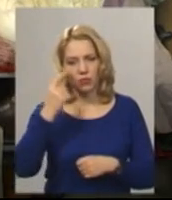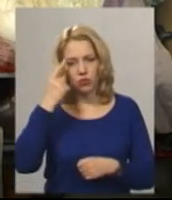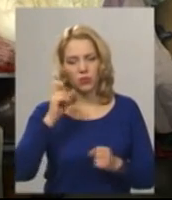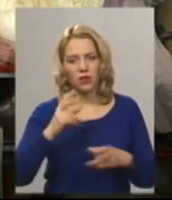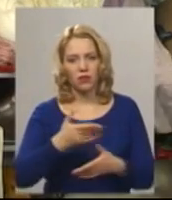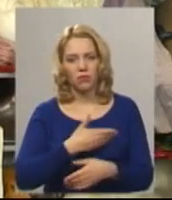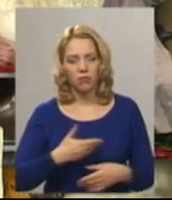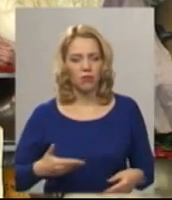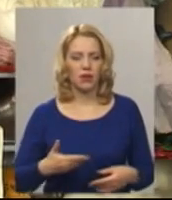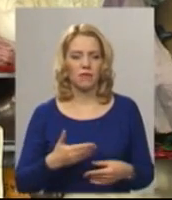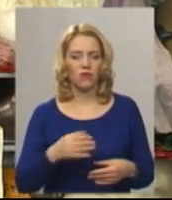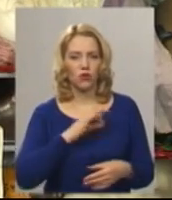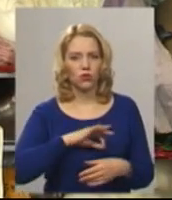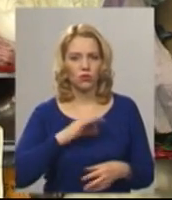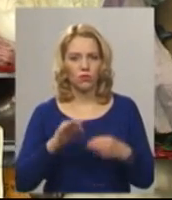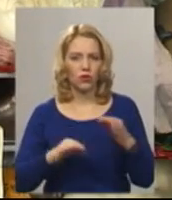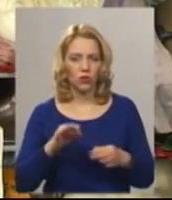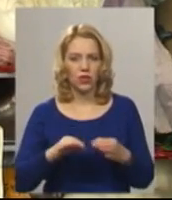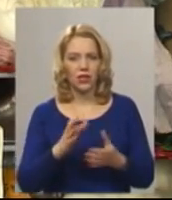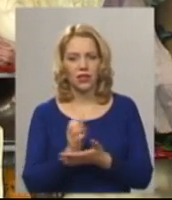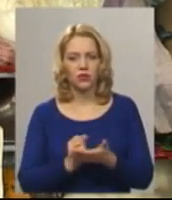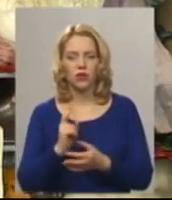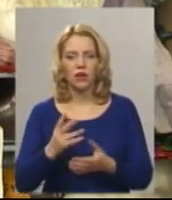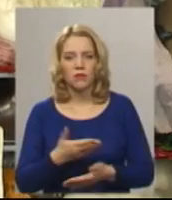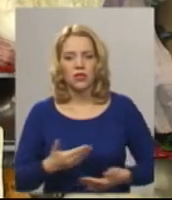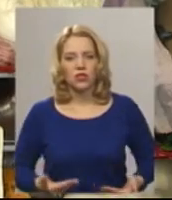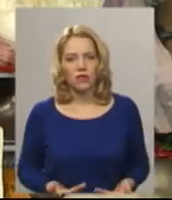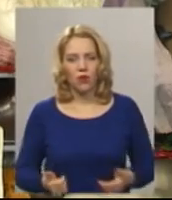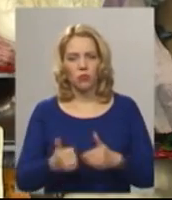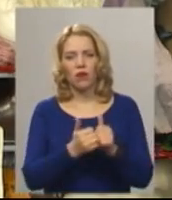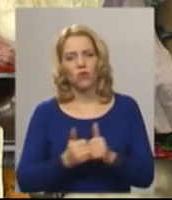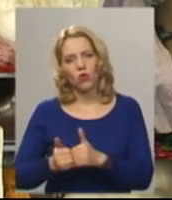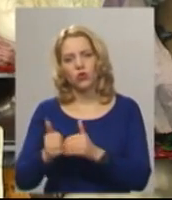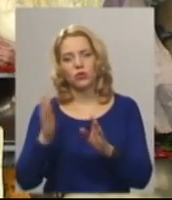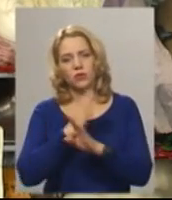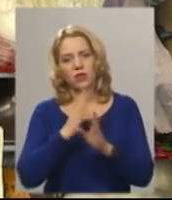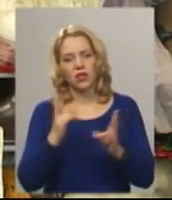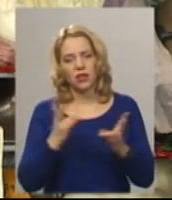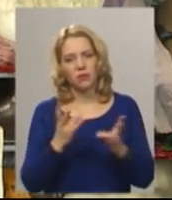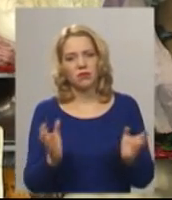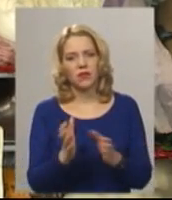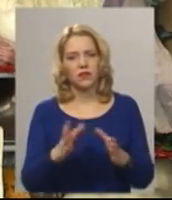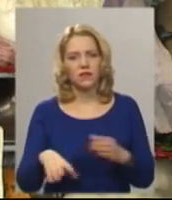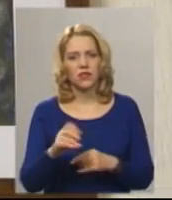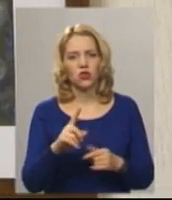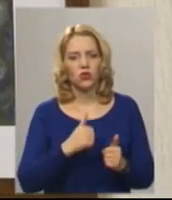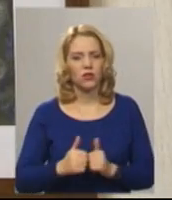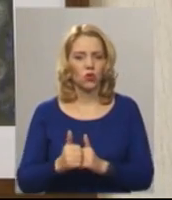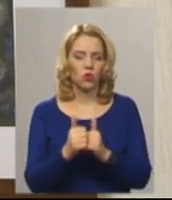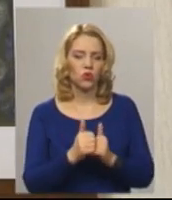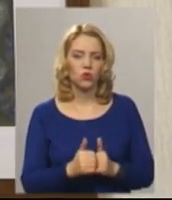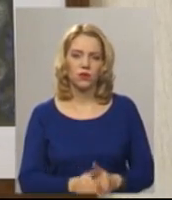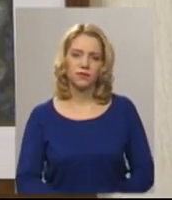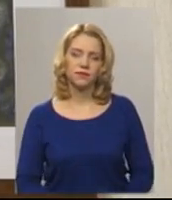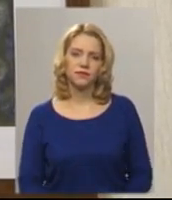ресурси, як ми живемо в навколишньому середовищі. І, звичайно, хочеться берегти все, що нас оточує.